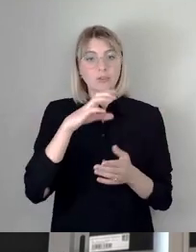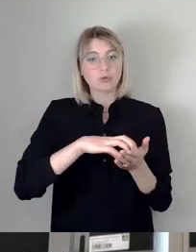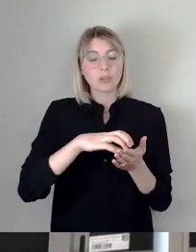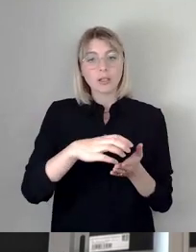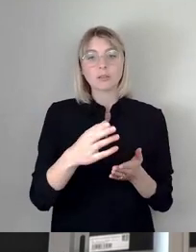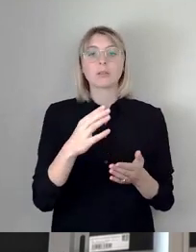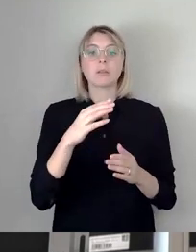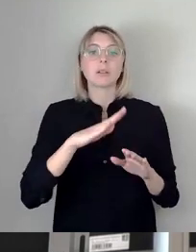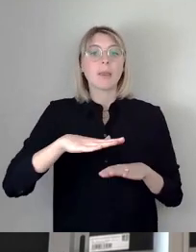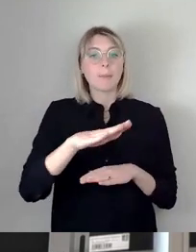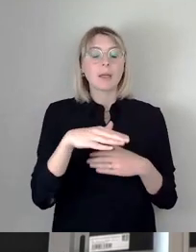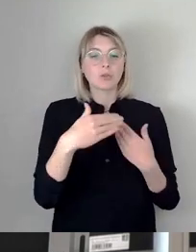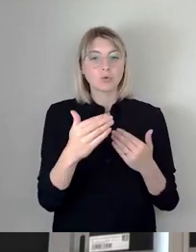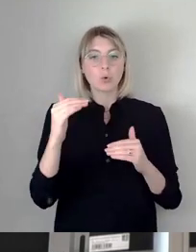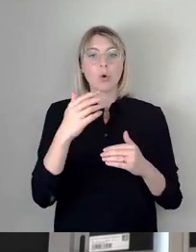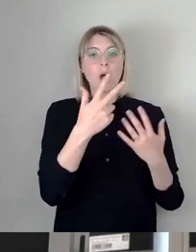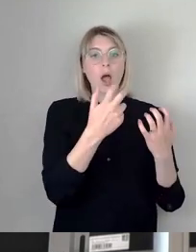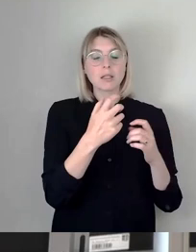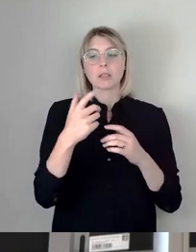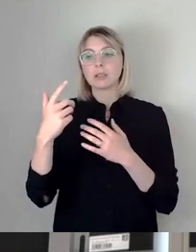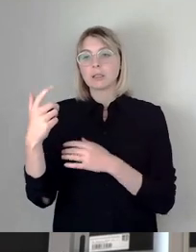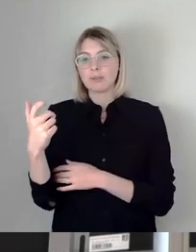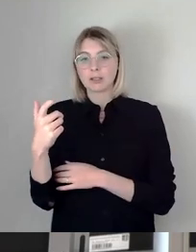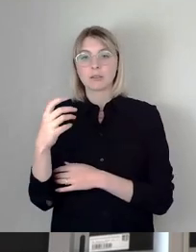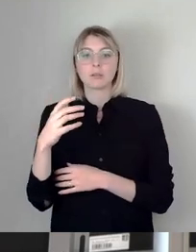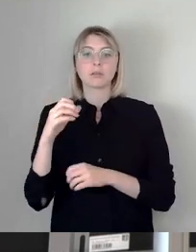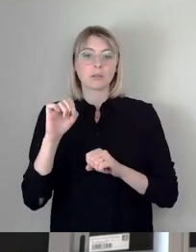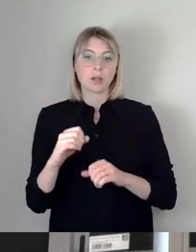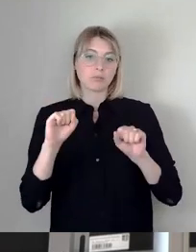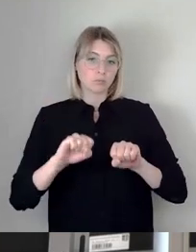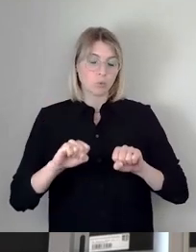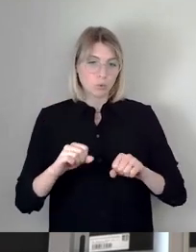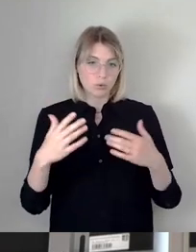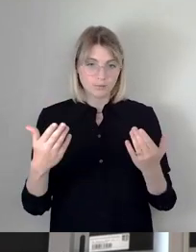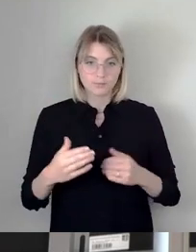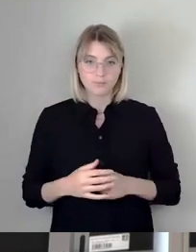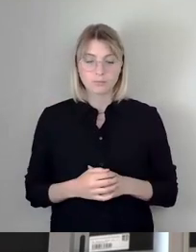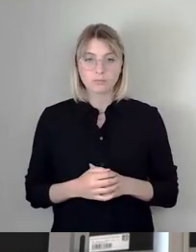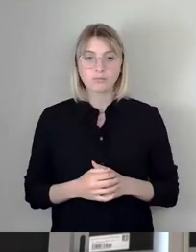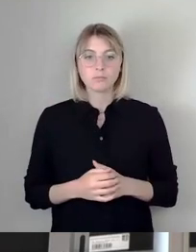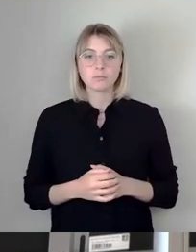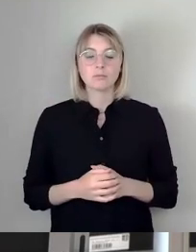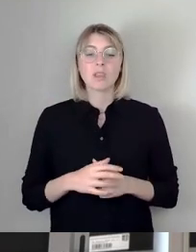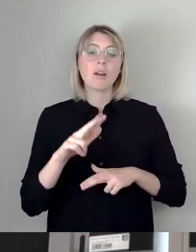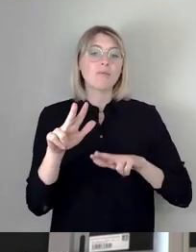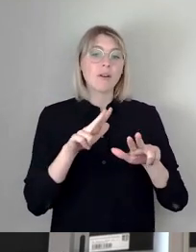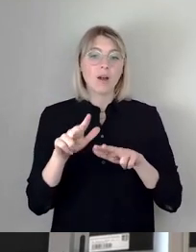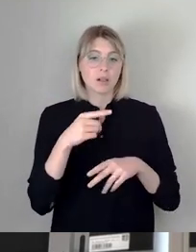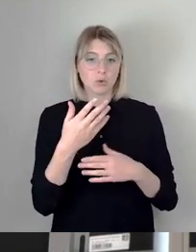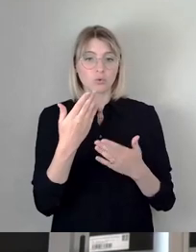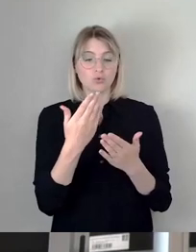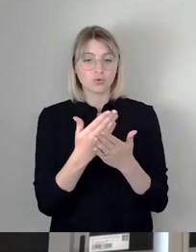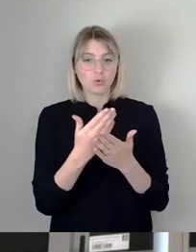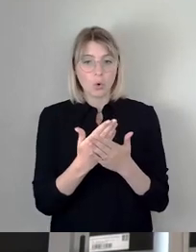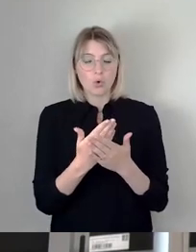von 80-20 oder sogar noch mehr ermöglicht werden. Die Verwaltung hatte zu diesem Vorschlag bereits Stellung bezogen und geäußert, dass urbane